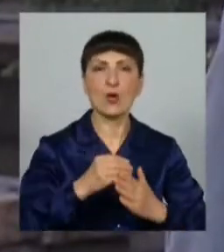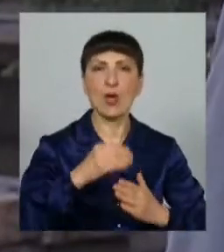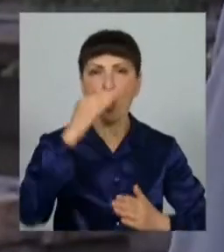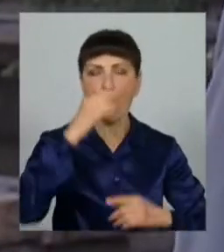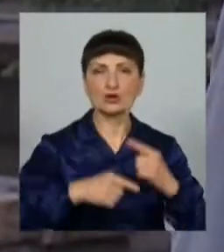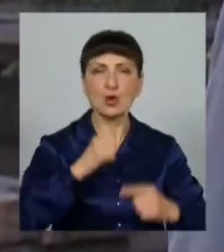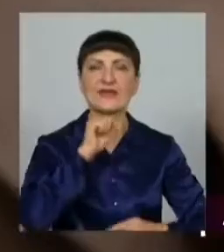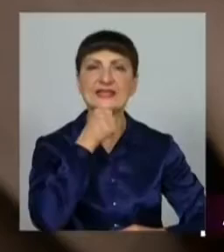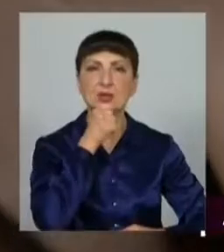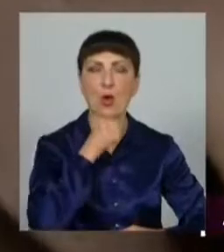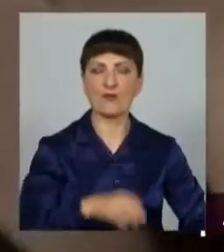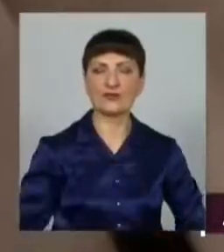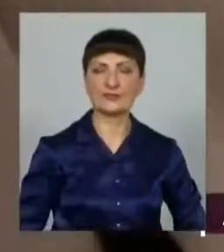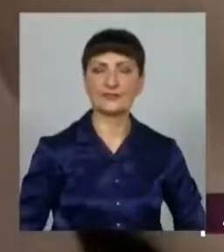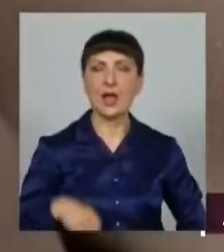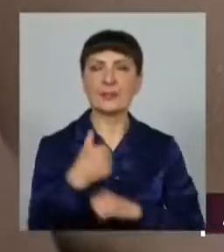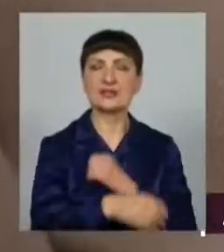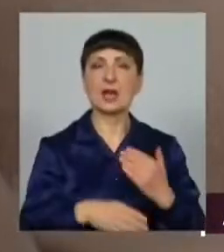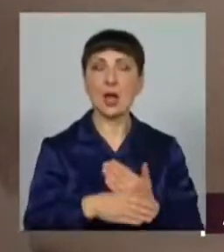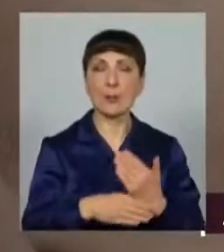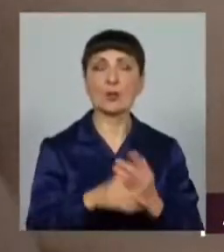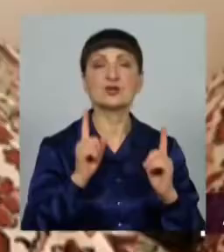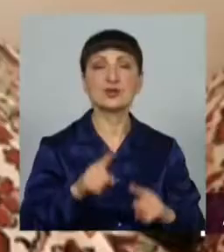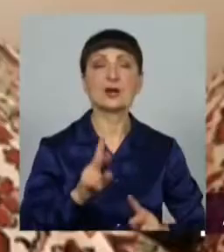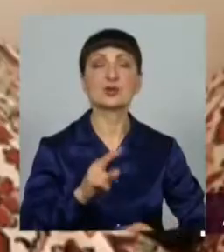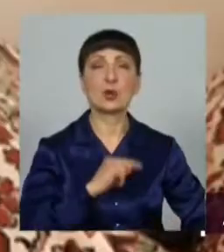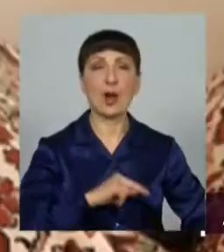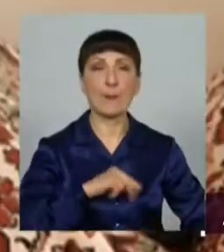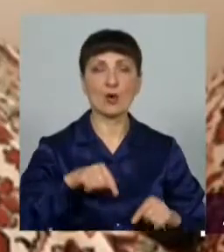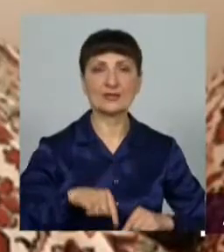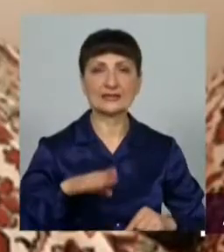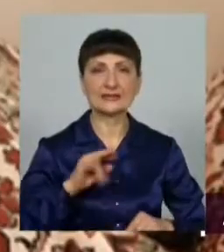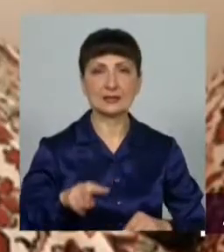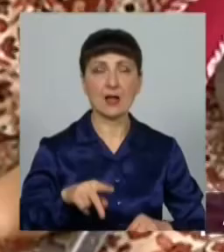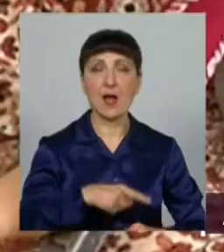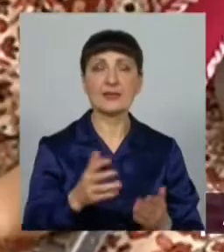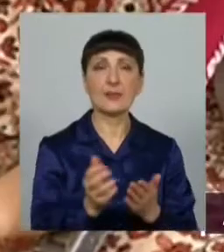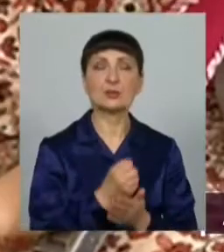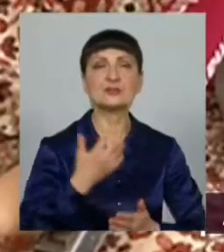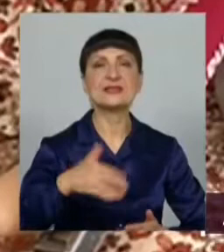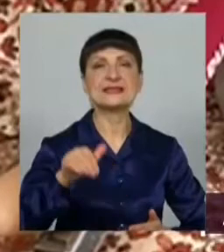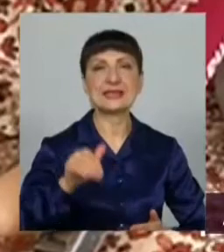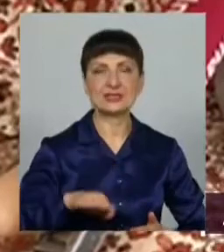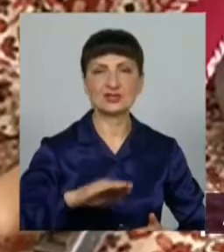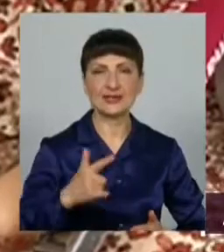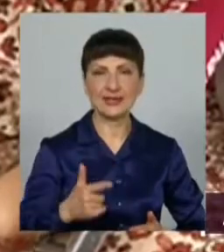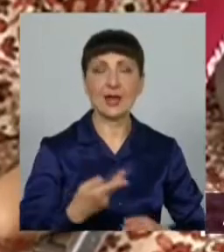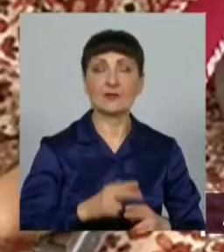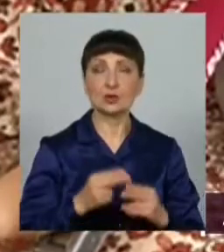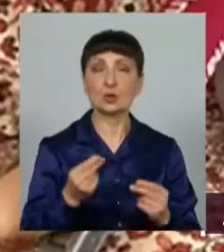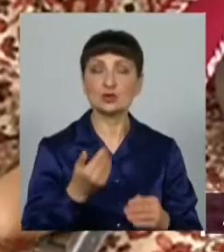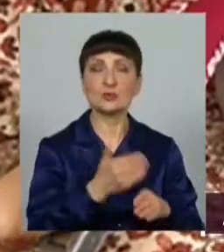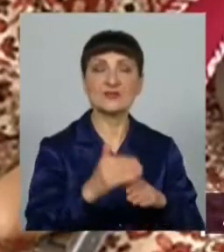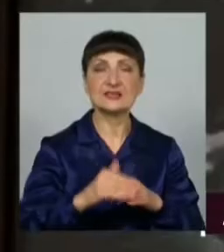и дедов. Материальную помощь окажут также труженикам тыла. Они получат по 50 тысяч тенге. Такую же сумму